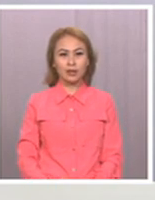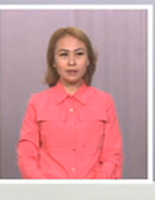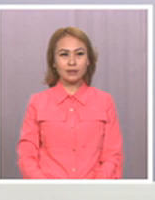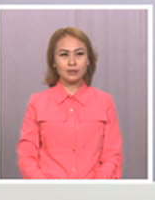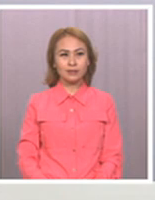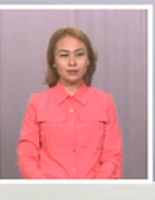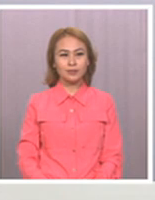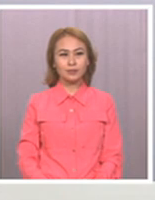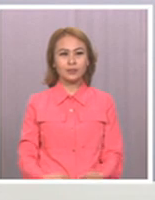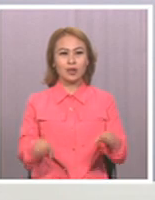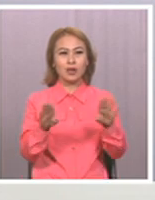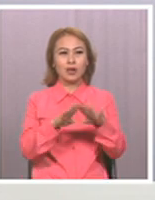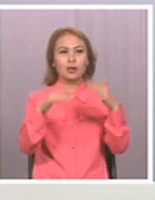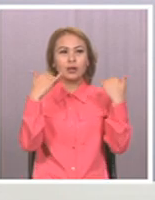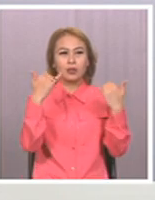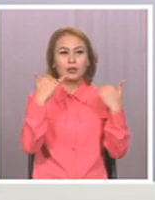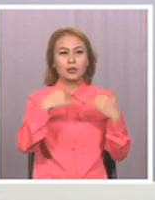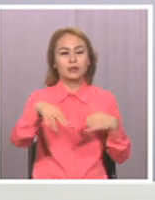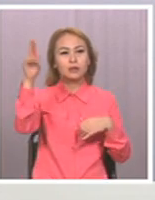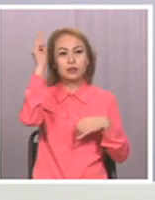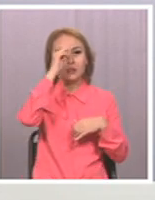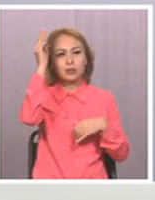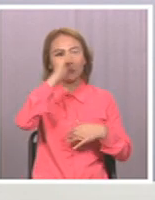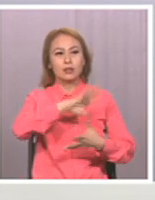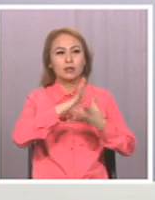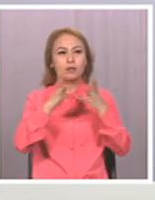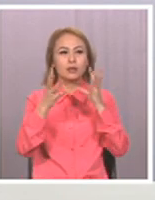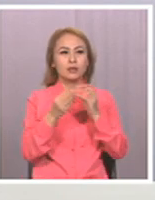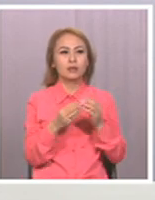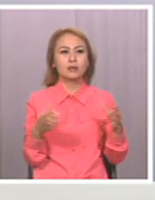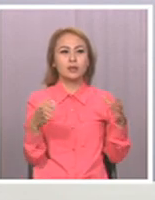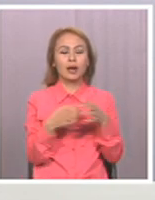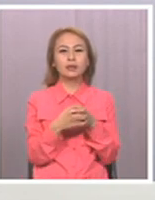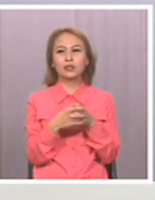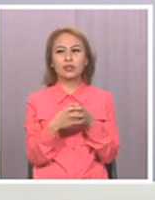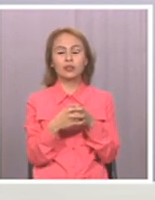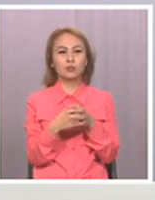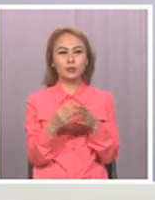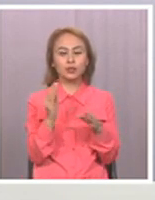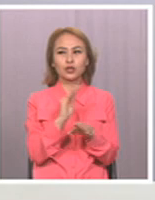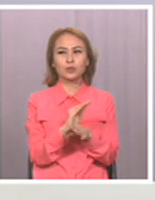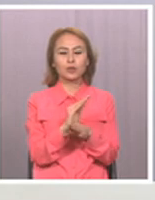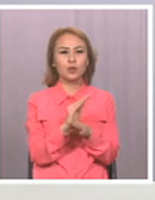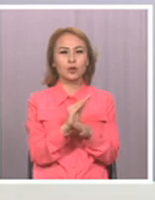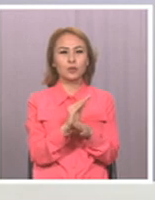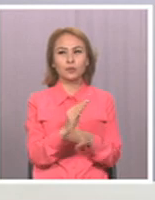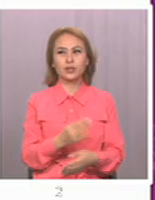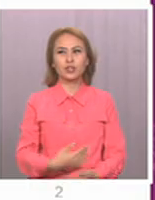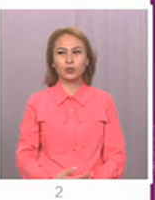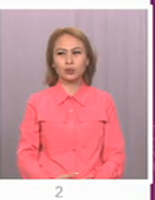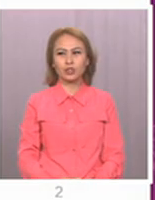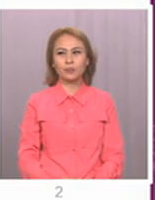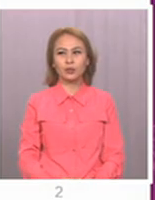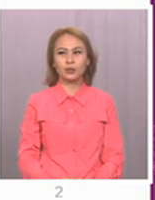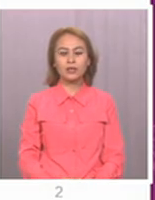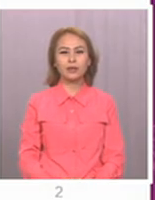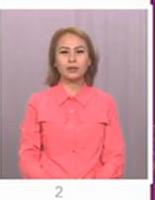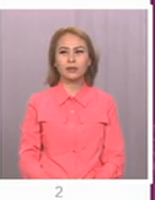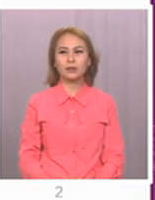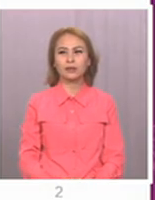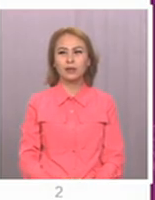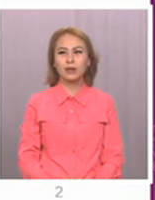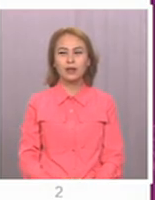Бүгінгі сабақта сіз бірнеше сандардың арифметикалық ортасы, санды деректердің